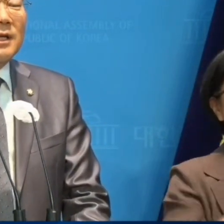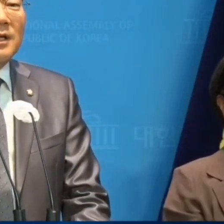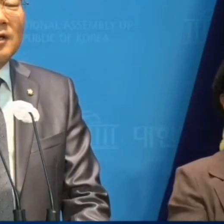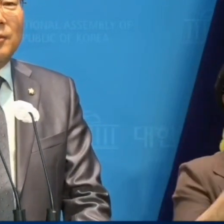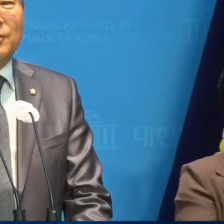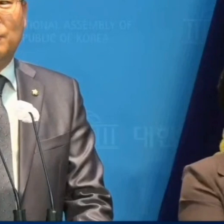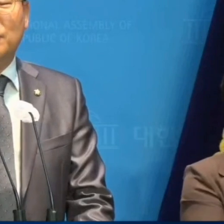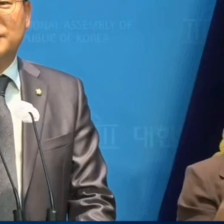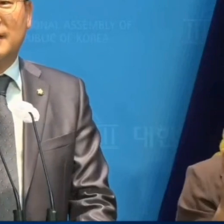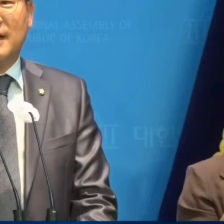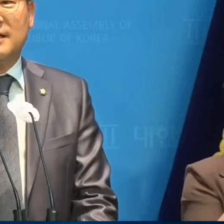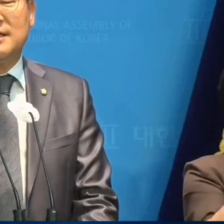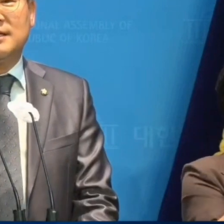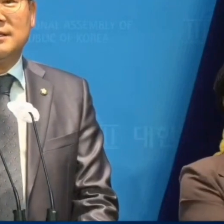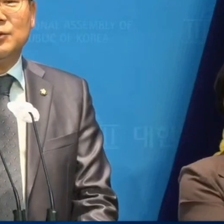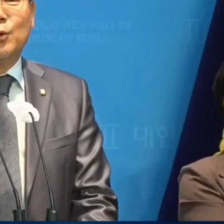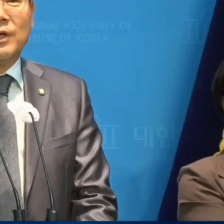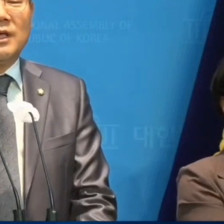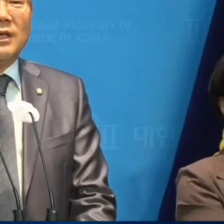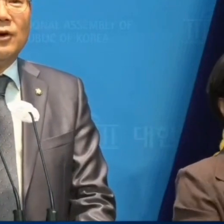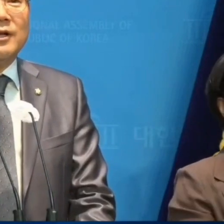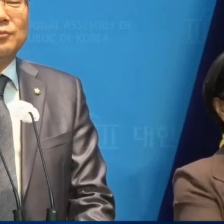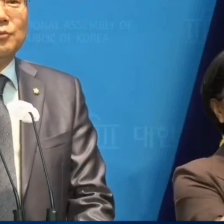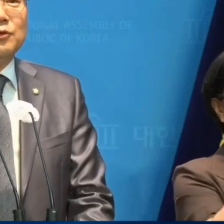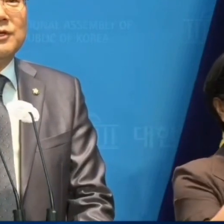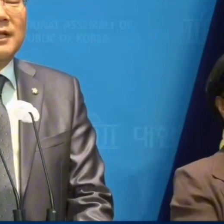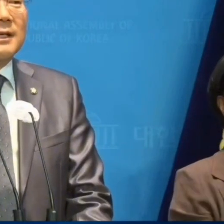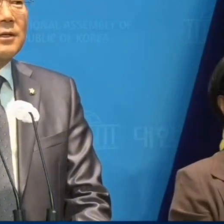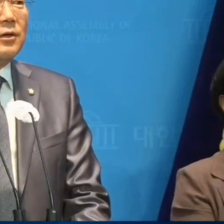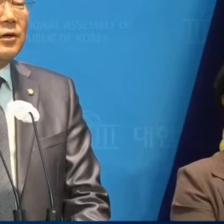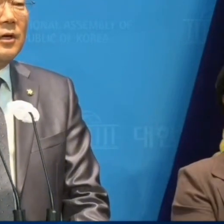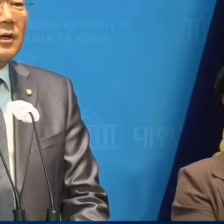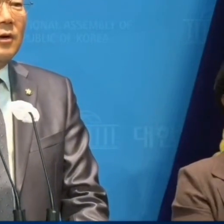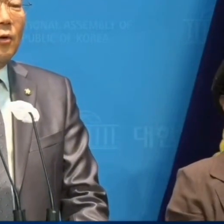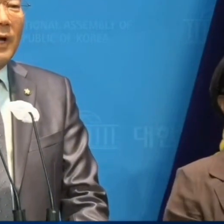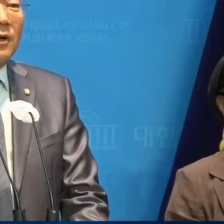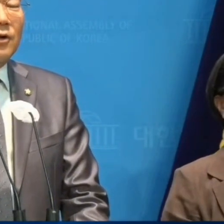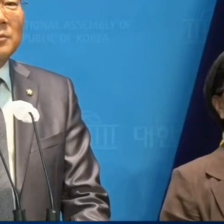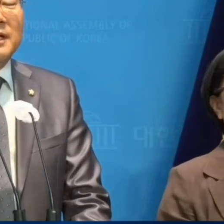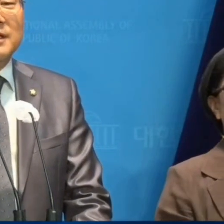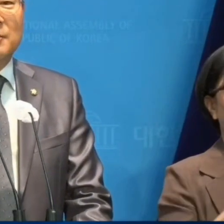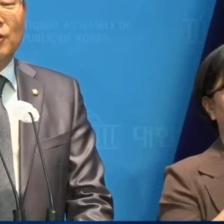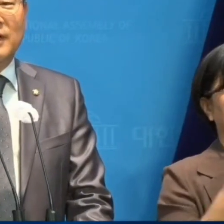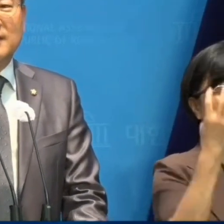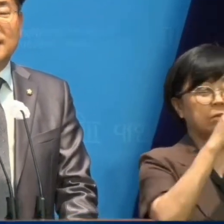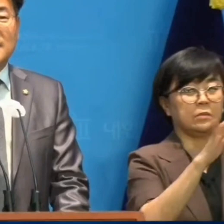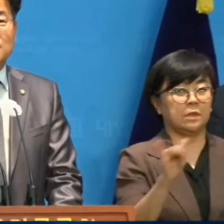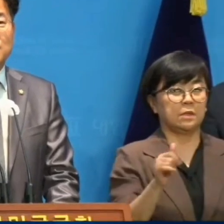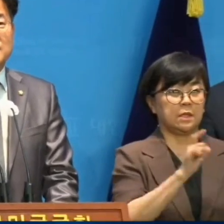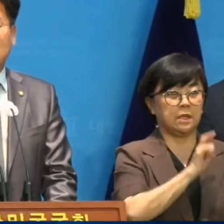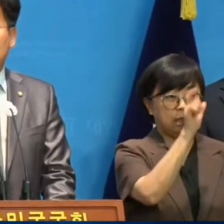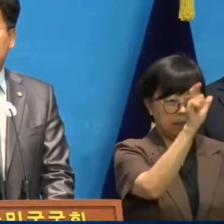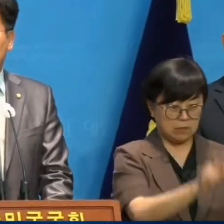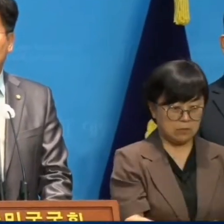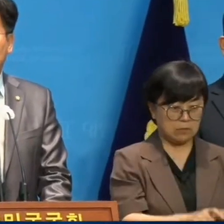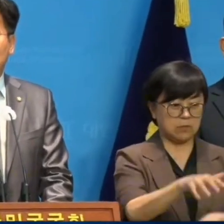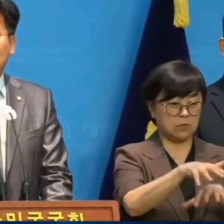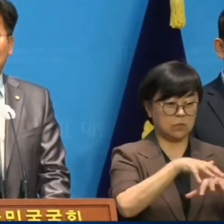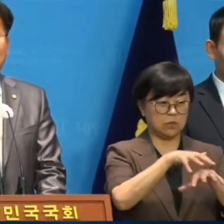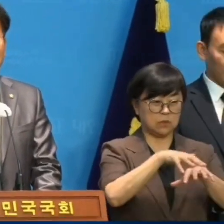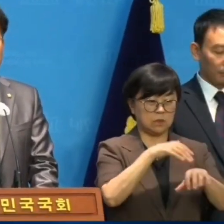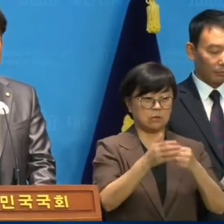가지 범죄의 의혹이 일어나는 부분들에 대해서 관련 검사들의 명단이라든가 조직